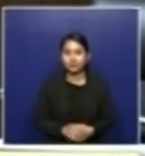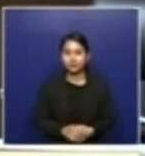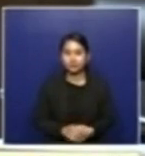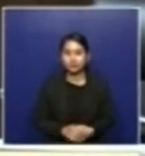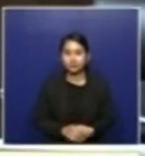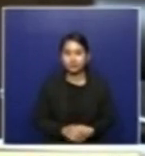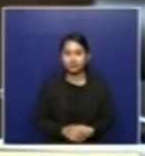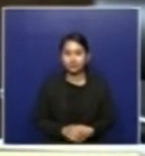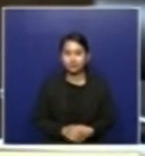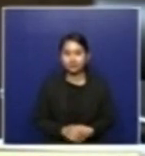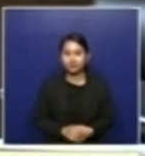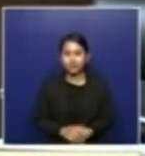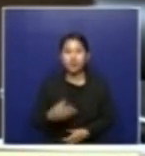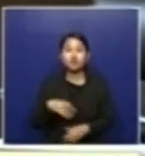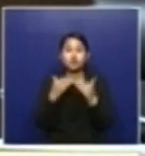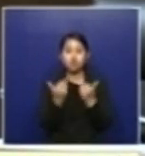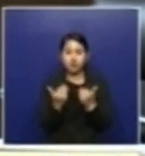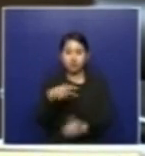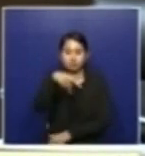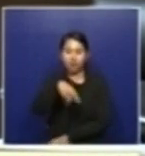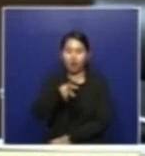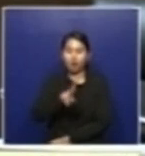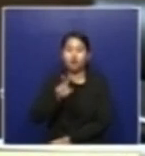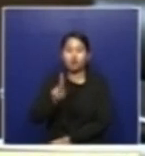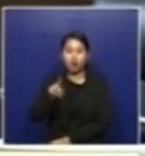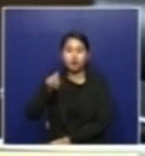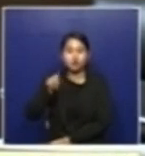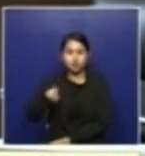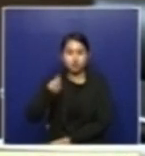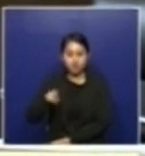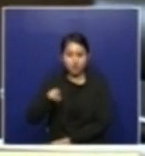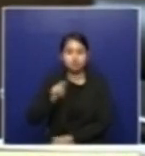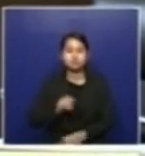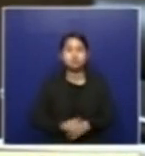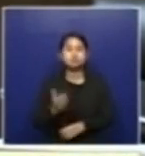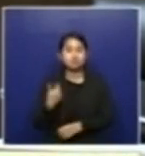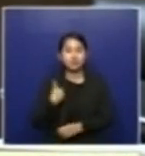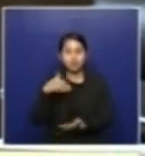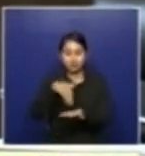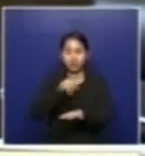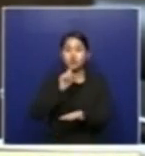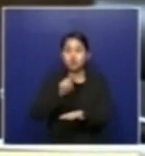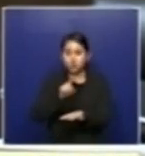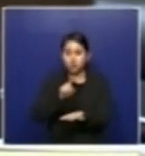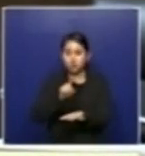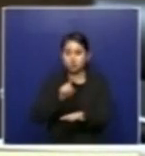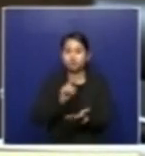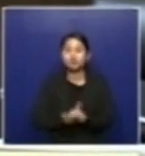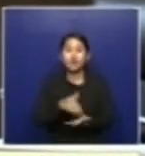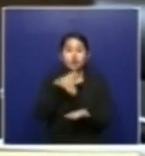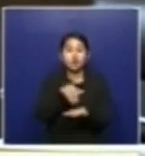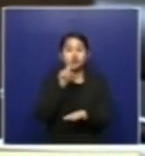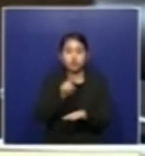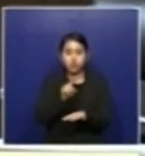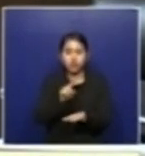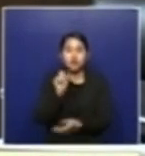ท่านมีทั้งพ.ร.ก.ฉุกเฉินท่านมีทั้งศูนย์บริหารสถานการณ์ควบคุมการ